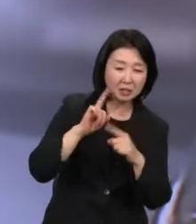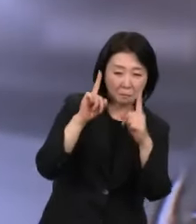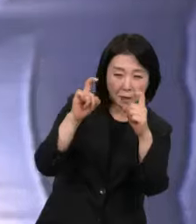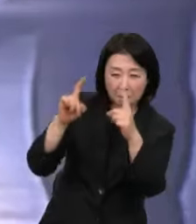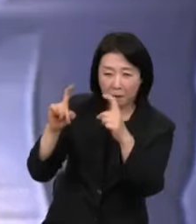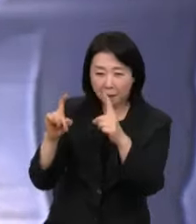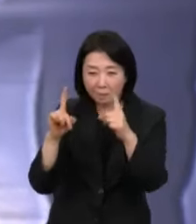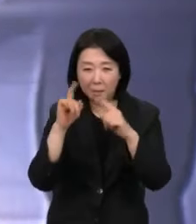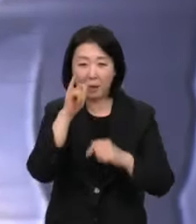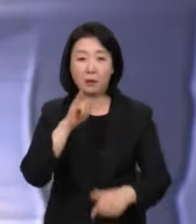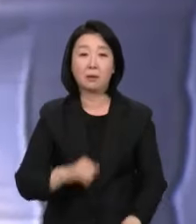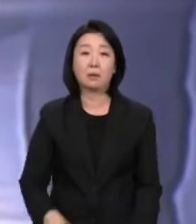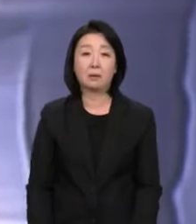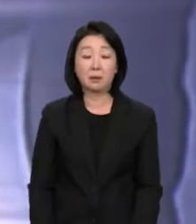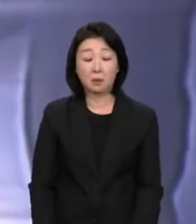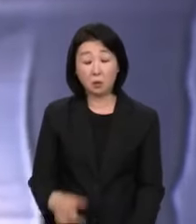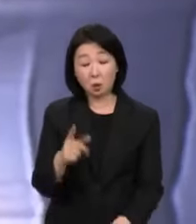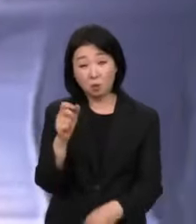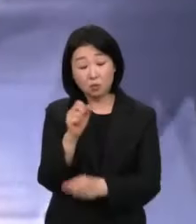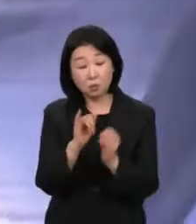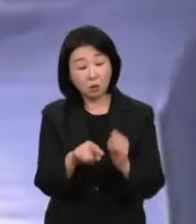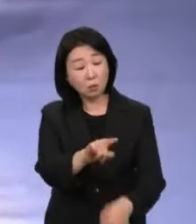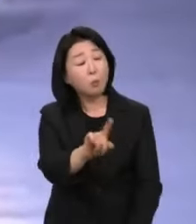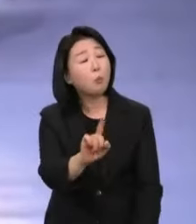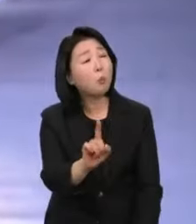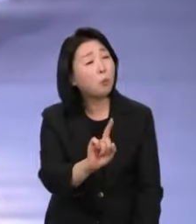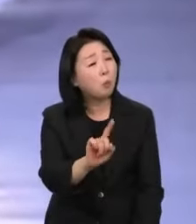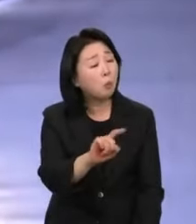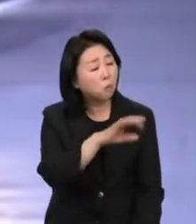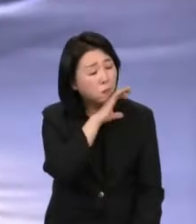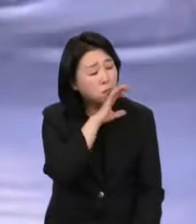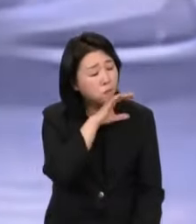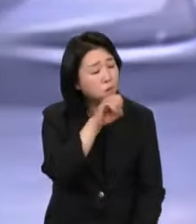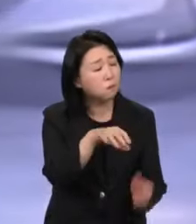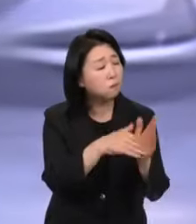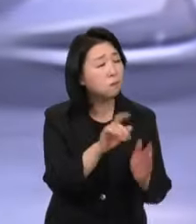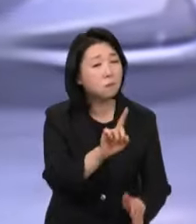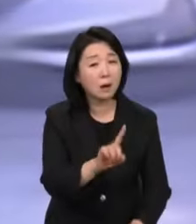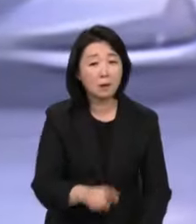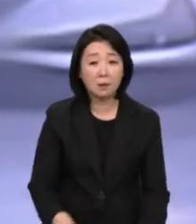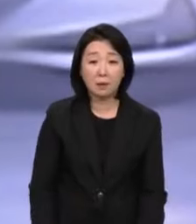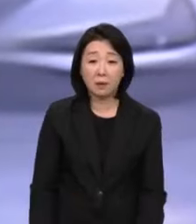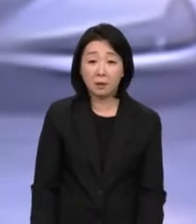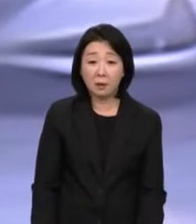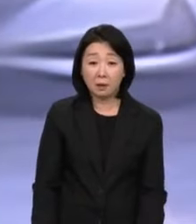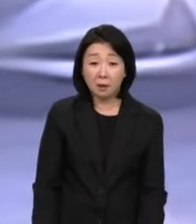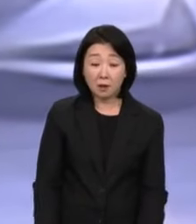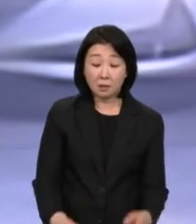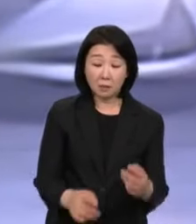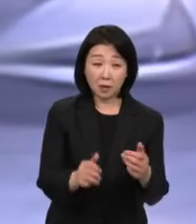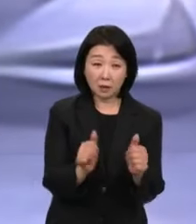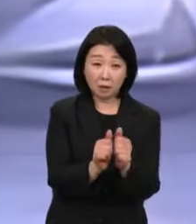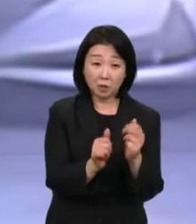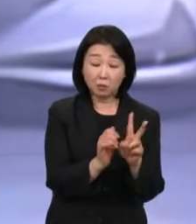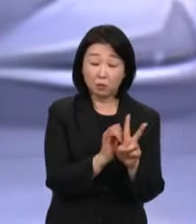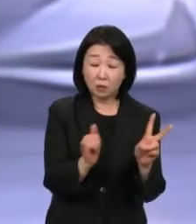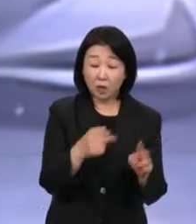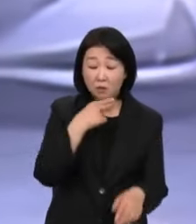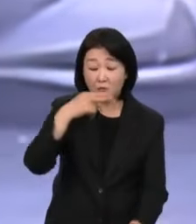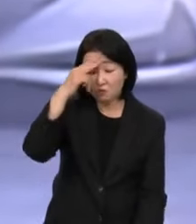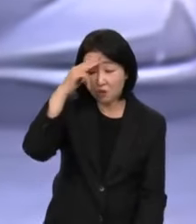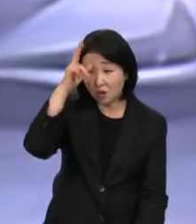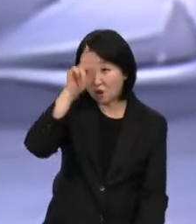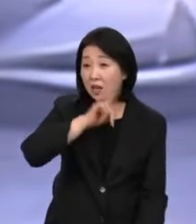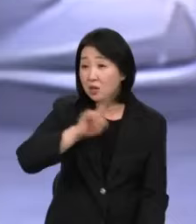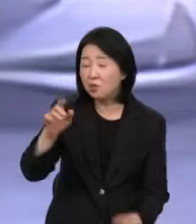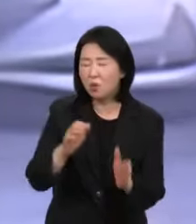찍습니다. 이걸 본 운전자는 당신들 뭐냐며 항의했습니다. 하지만 눈앞에서 남성 둘이 음주운전으로 경찰에